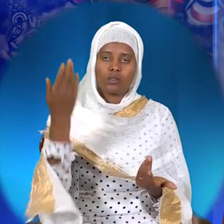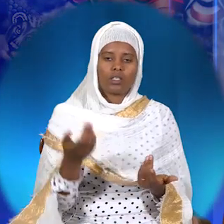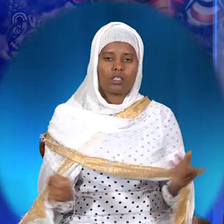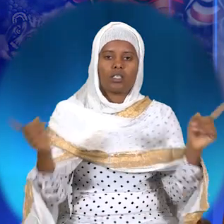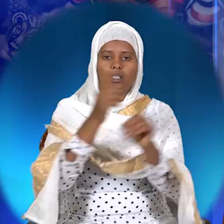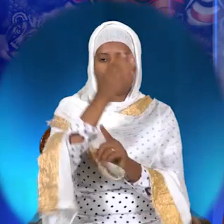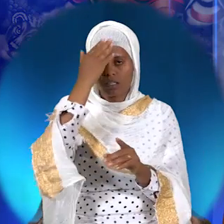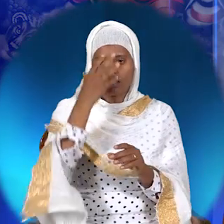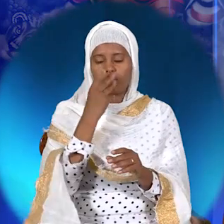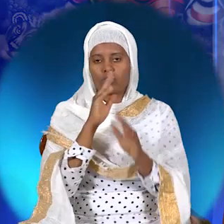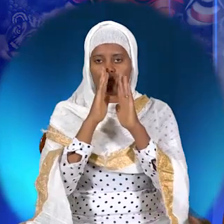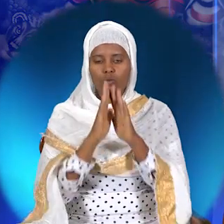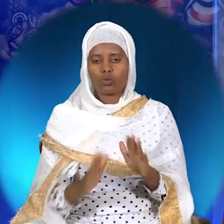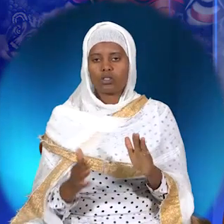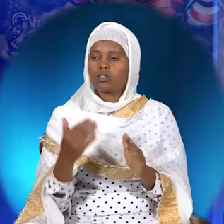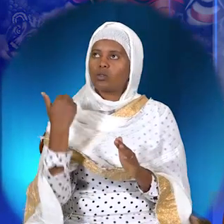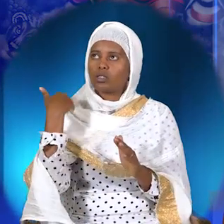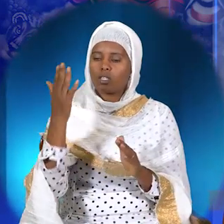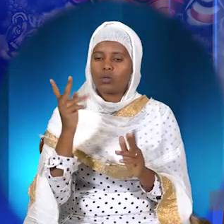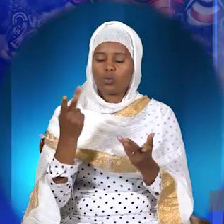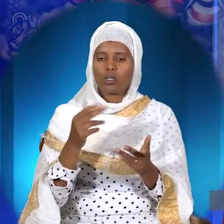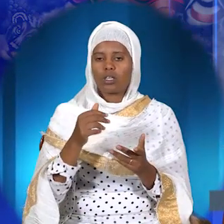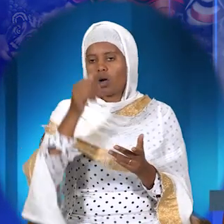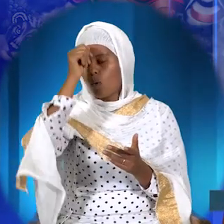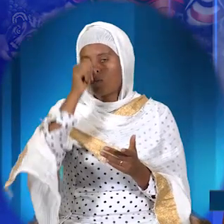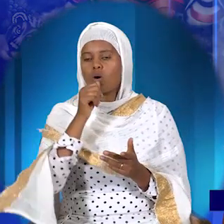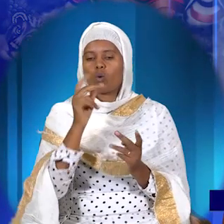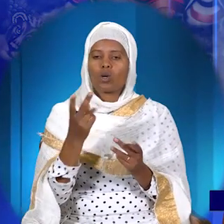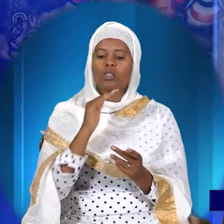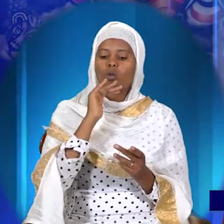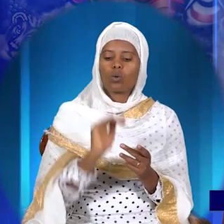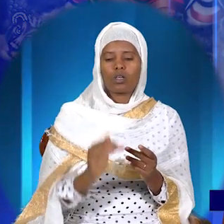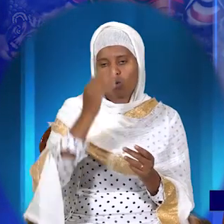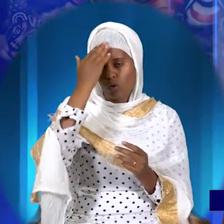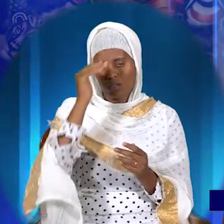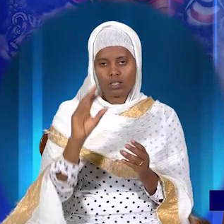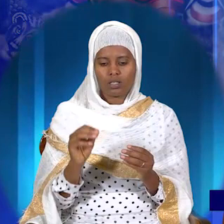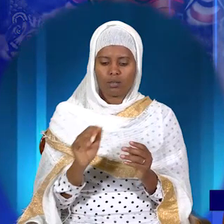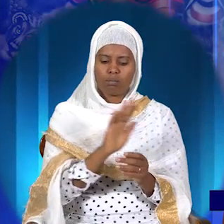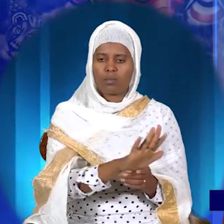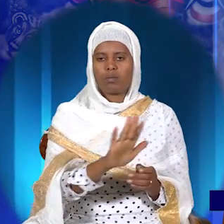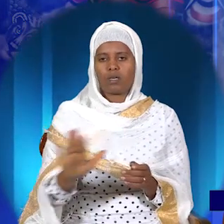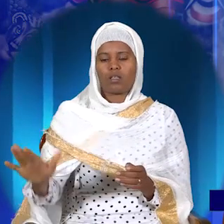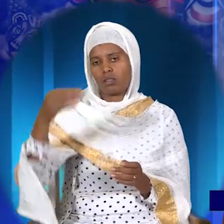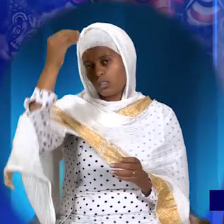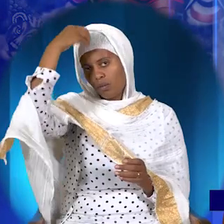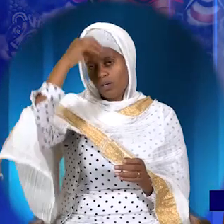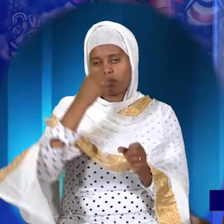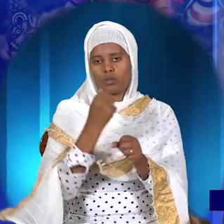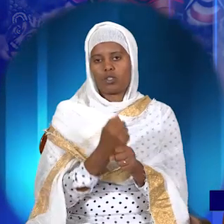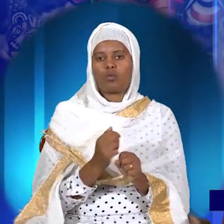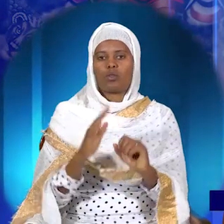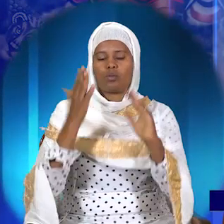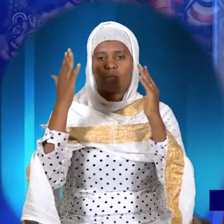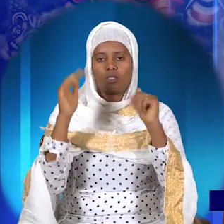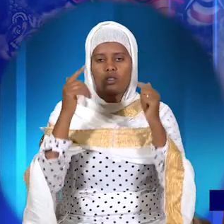كمزي لوت منفس قدس دما أسرازي تولادي ولادي ناموخان كمزي لوت ببت استمهرنايو صنيع